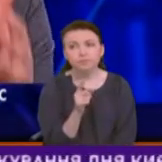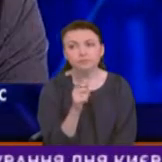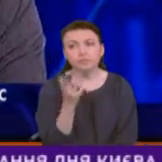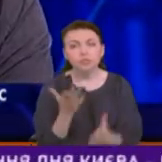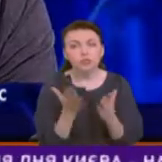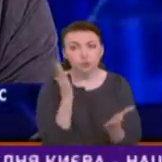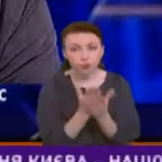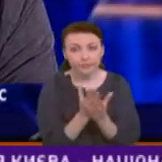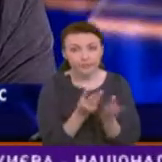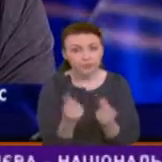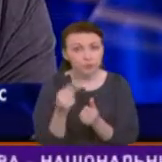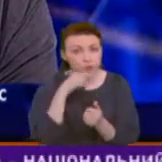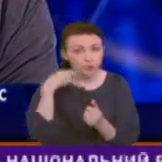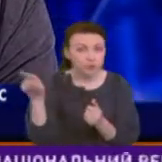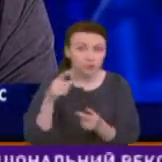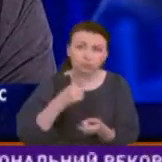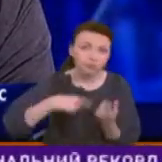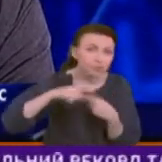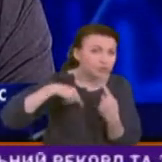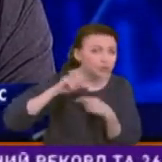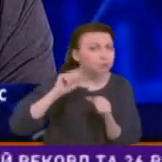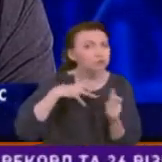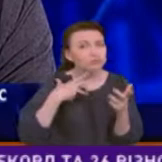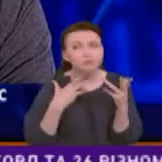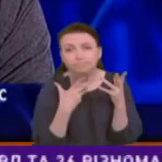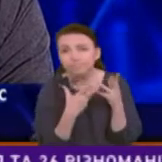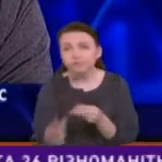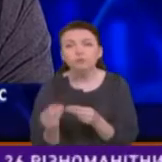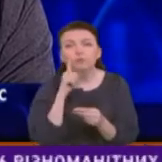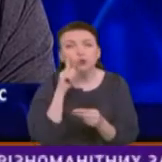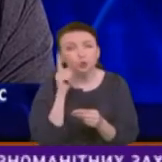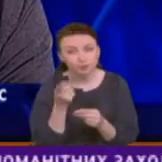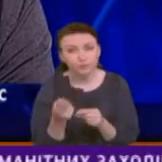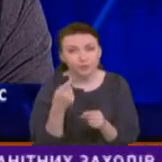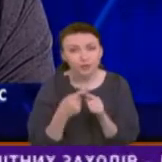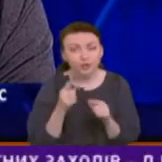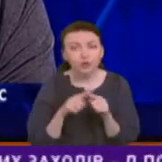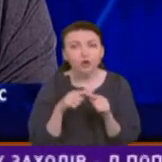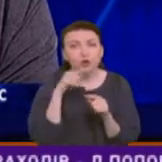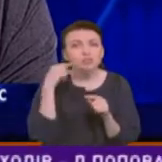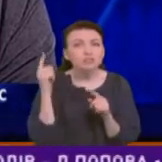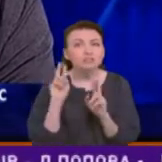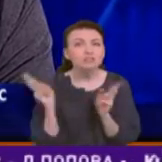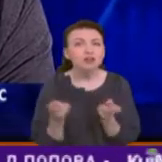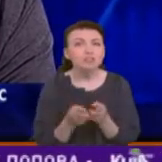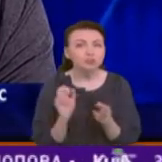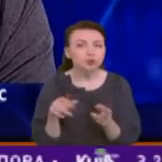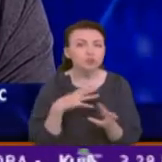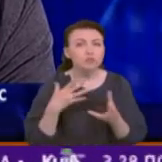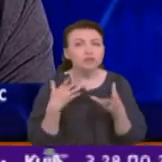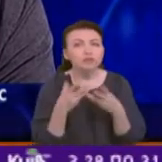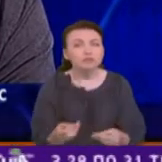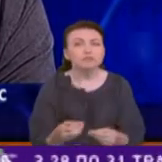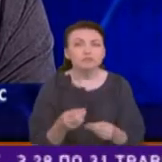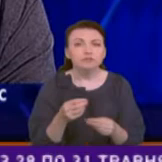існують впливи російських сил або бізнесу, який якимсь чином пов'язаний з Російською Федерацією, очевидно, тут натяки йдуться на